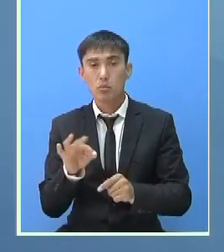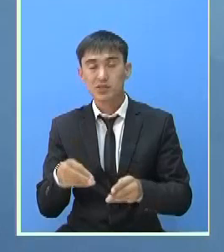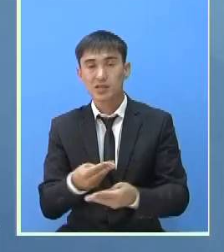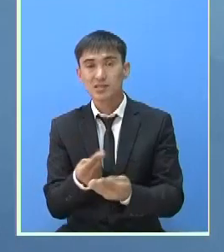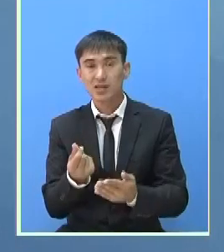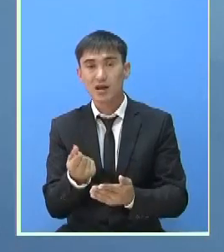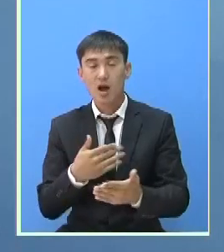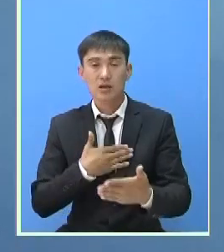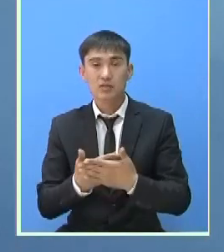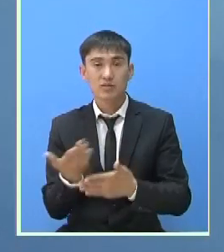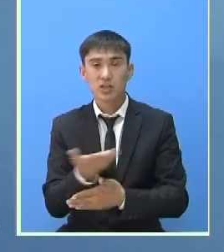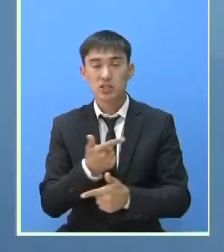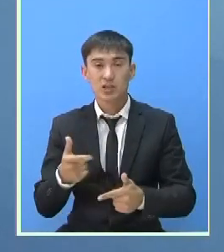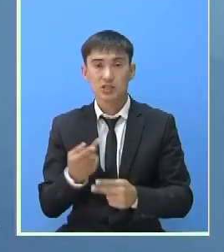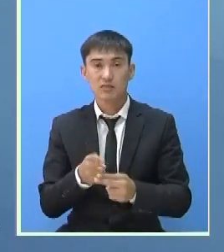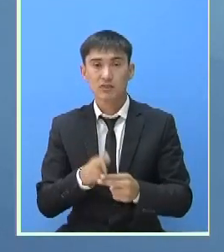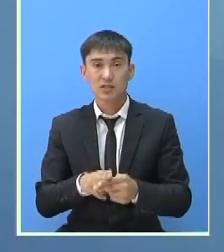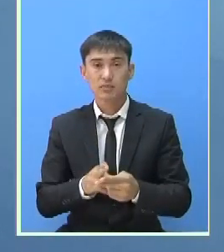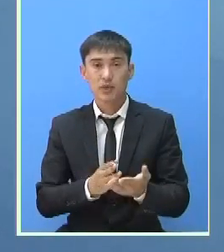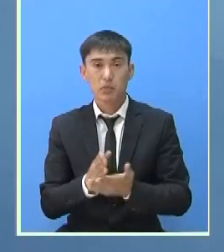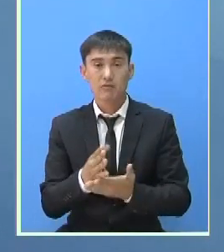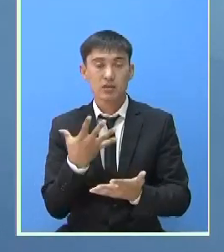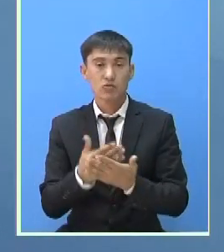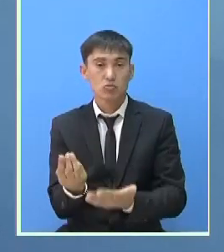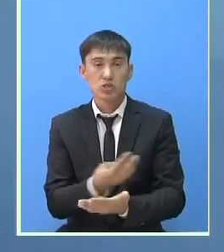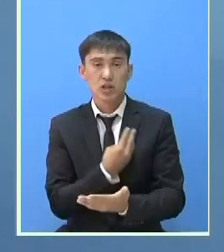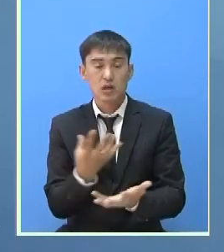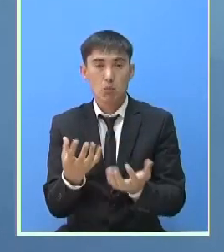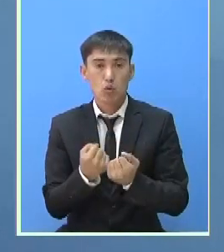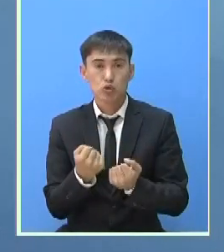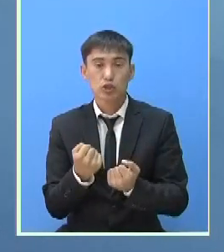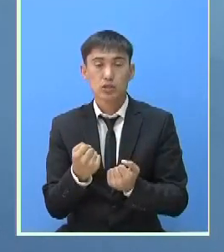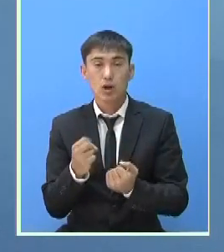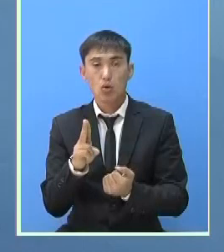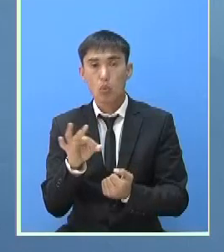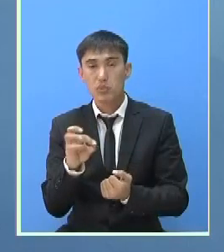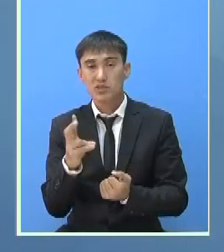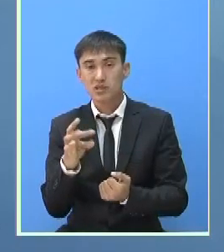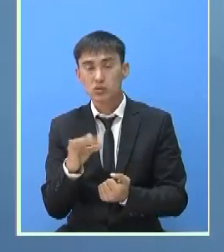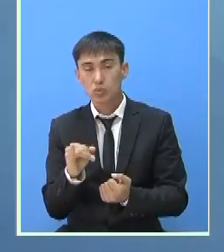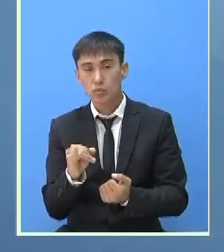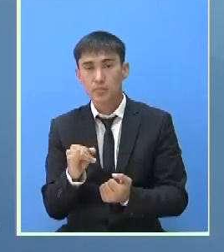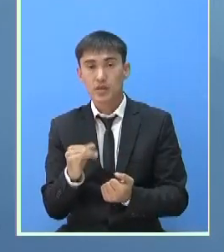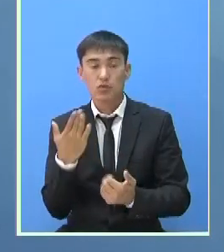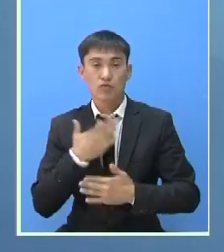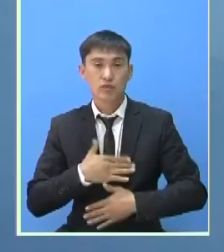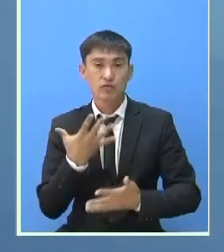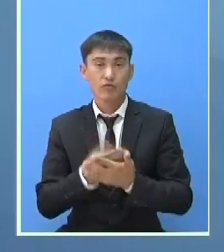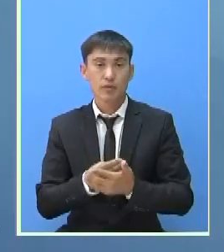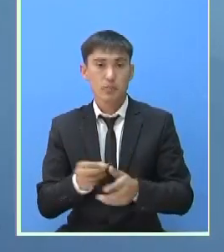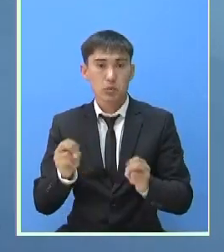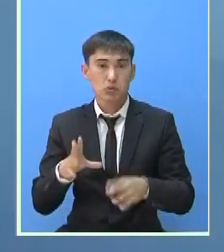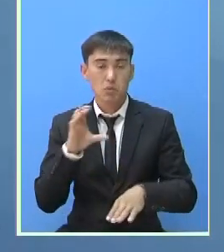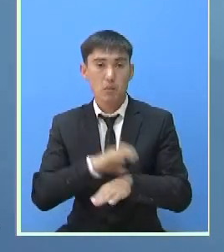насколько активны наши граждане в своем желании получить... скажем, не только вот удовлетвориться тем, что